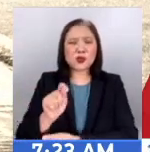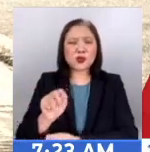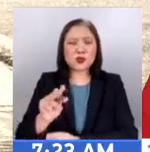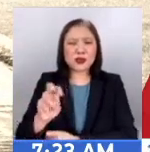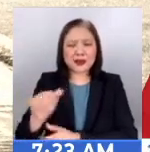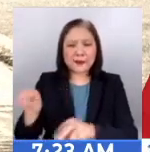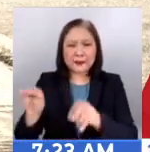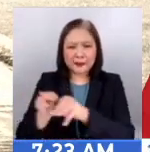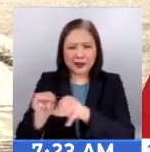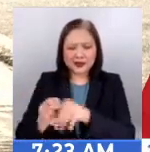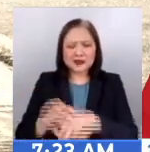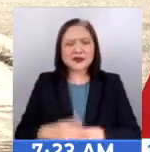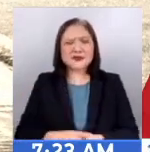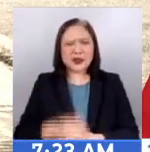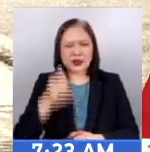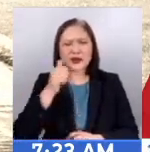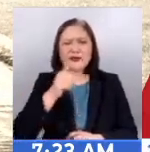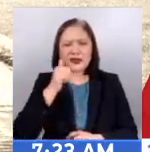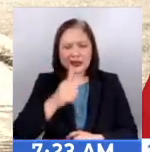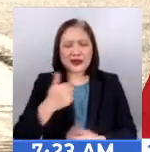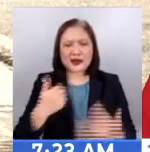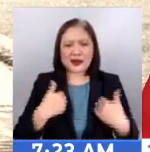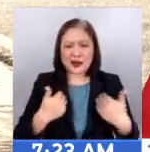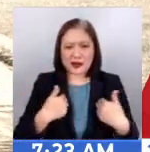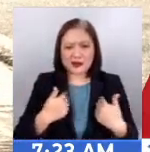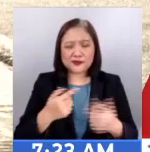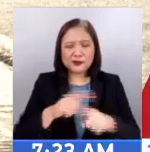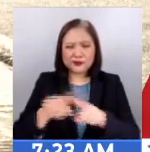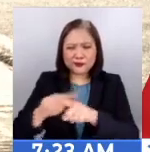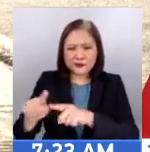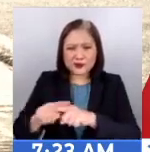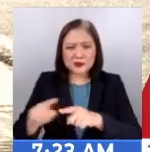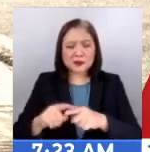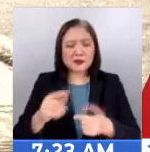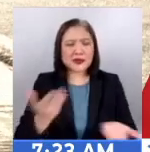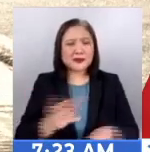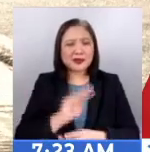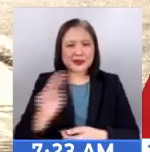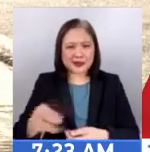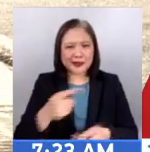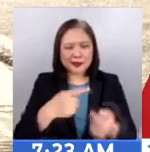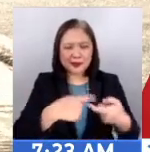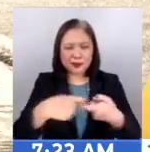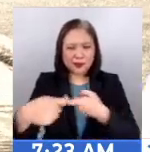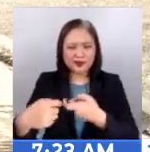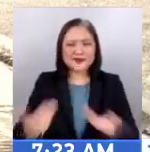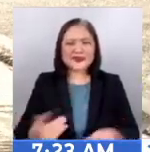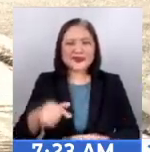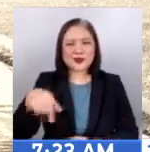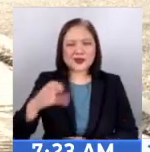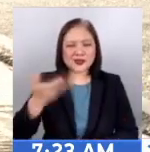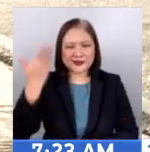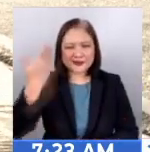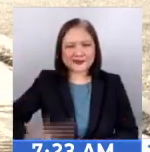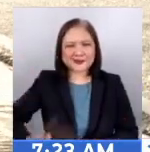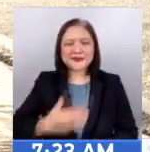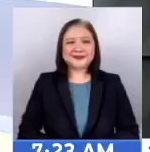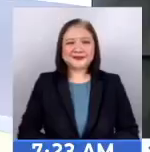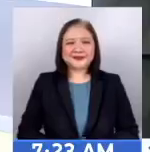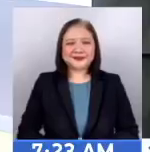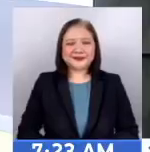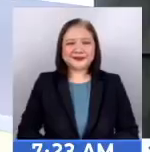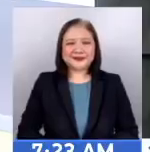nagiging operasyon nila sa iba't ibang bahagi nitong Metro Manila. Yan muna unang balita mula rito sa Quezon City. Ako po si James Agustin Bumpuso para sa